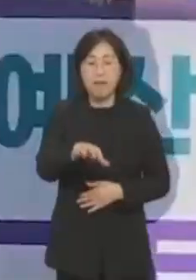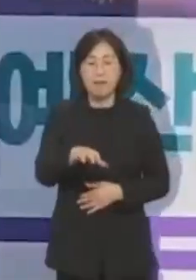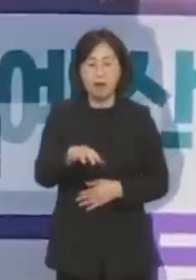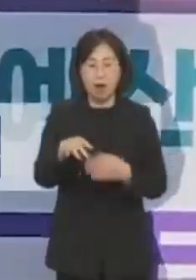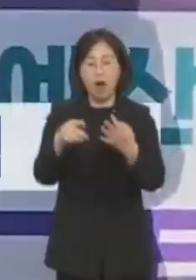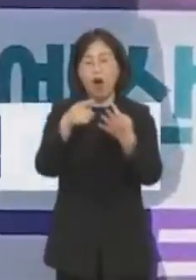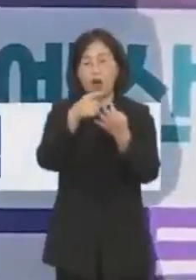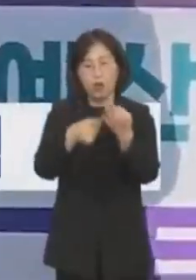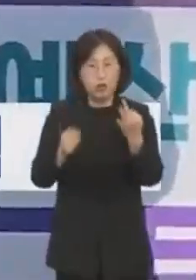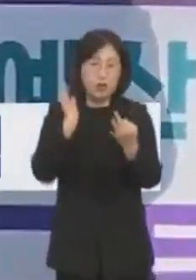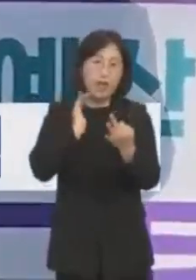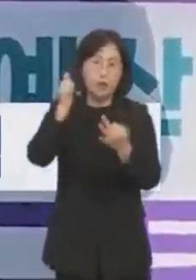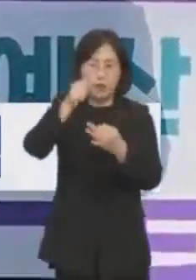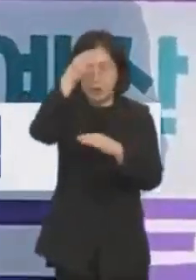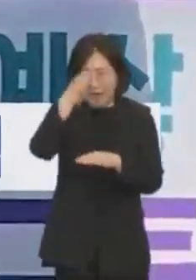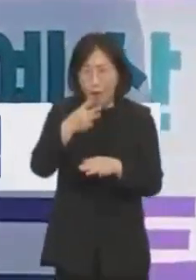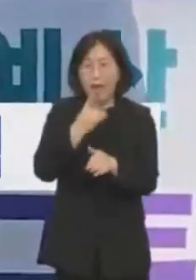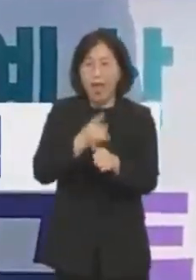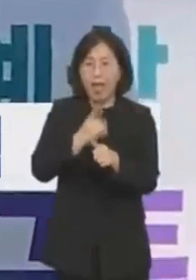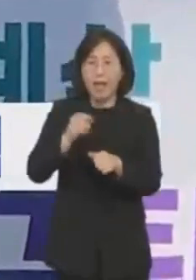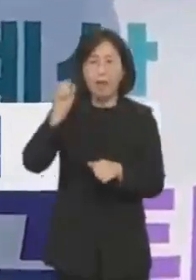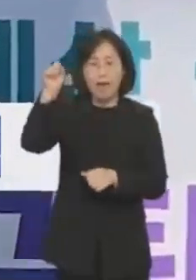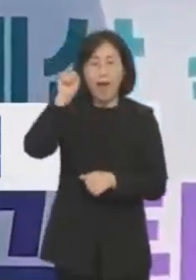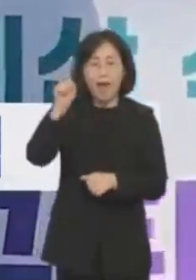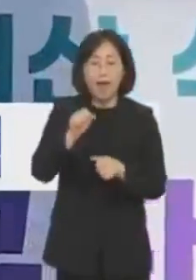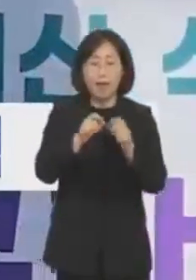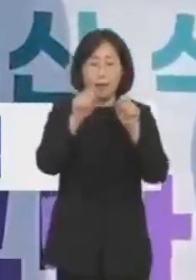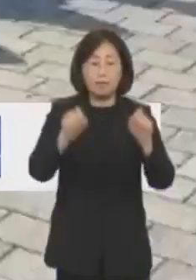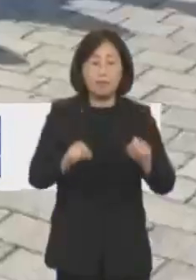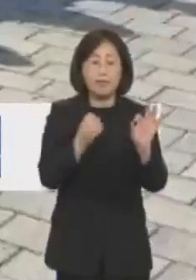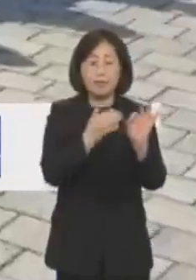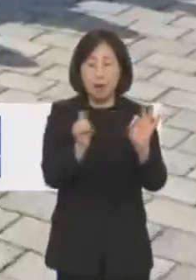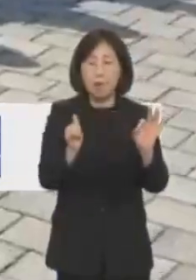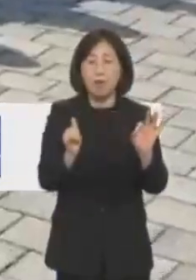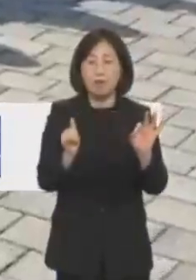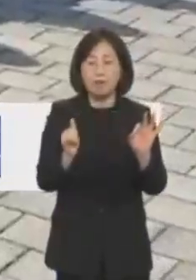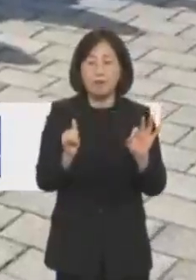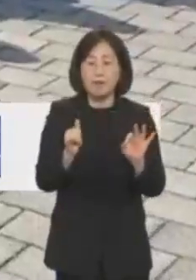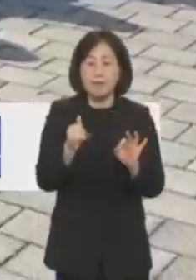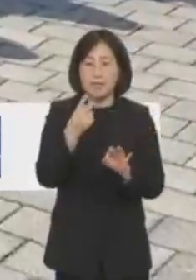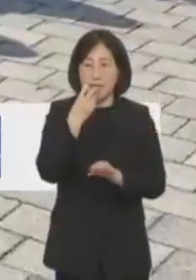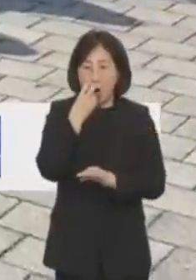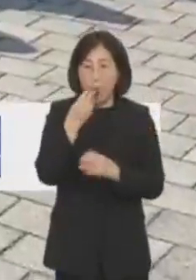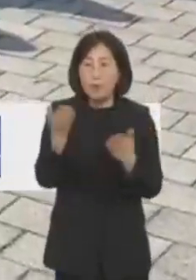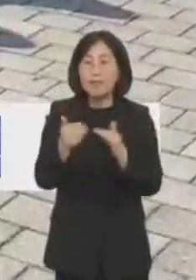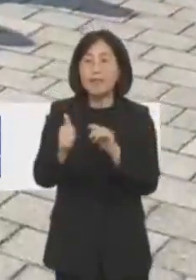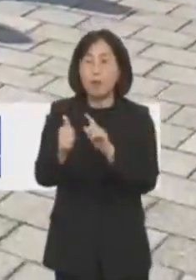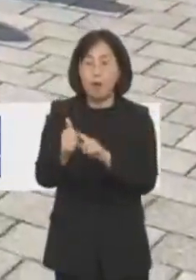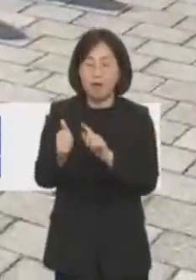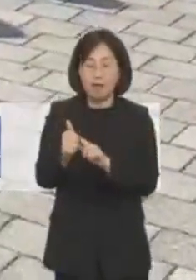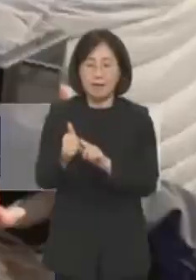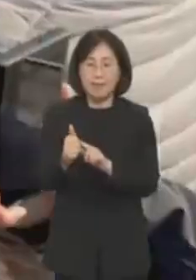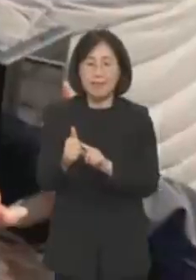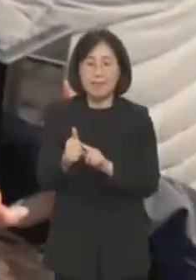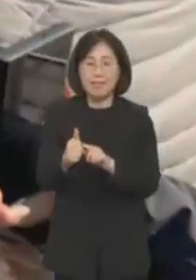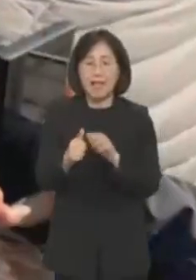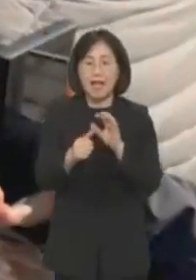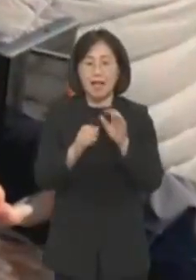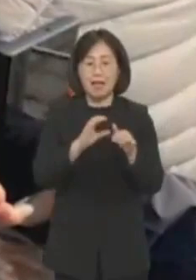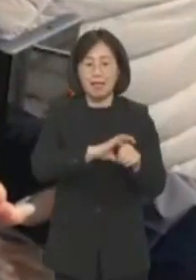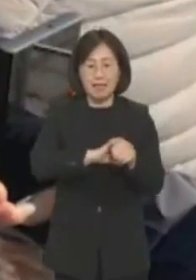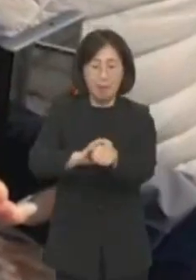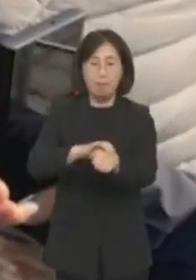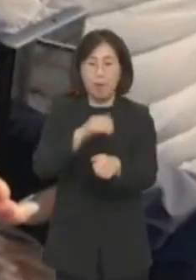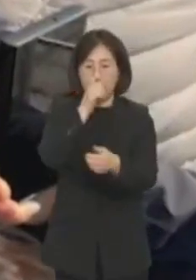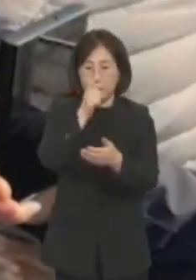사과를 요구하는 기자회견을 연 카이스트 동문 10여 명은 경호처장과 직원을 대통령 경호법 위반 체포죄와 폭행죄